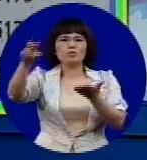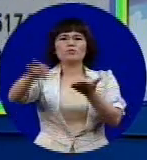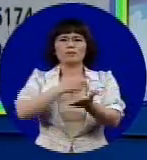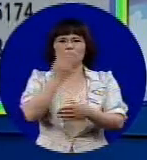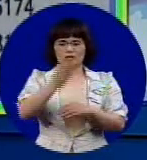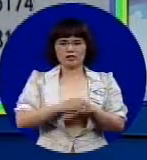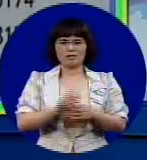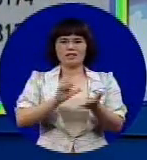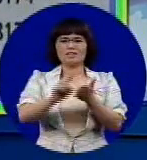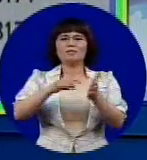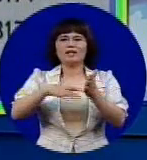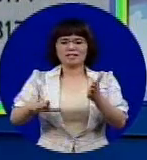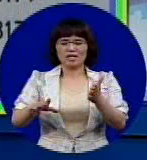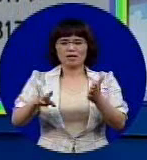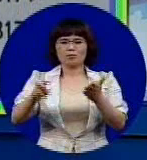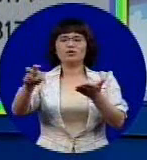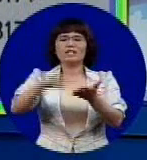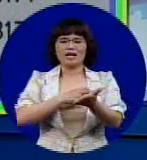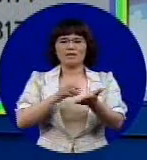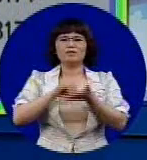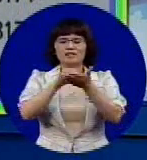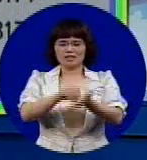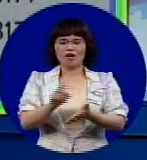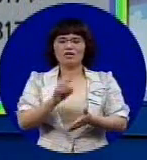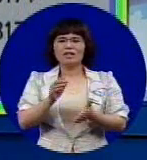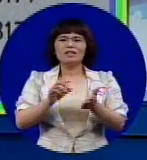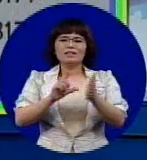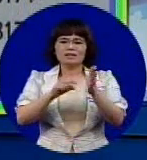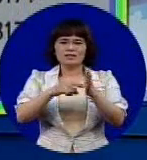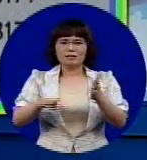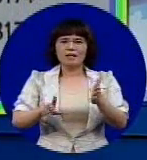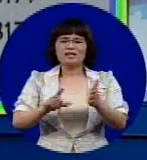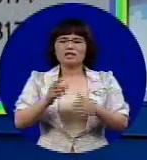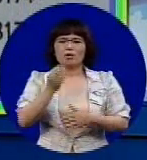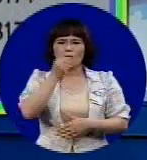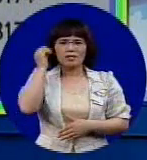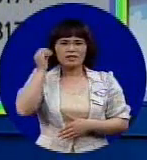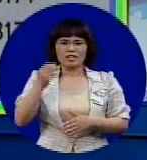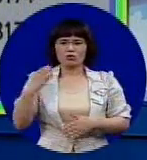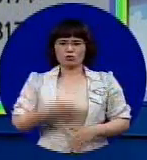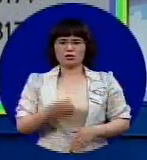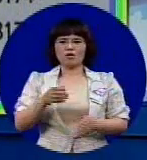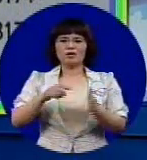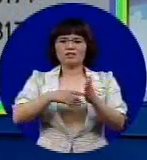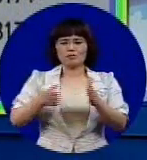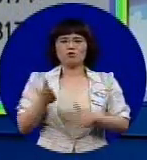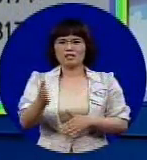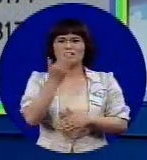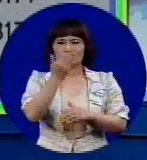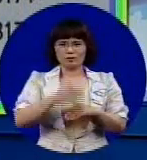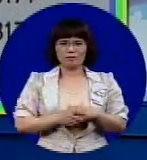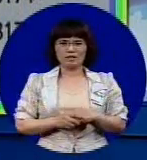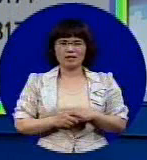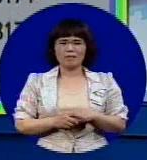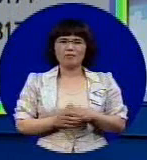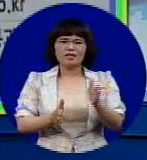안내받을 수 있습니다. 지방세 문자 알림 서비스 신청은 지방세 홈페이지나 각 구청 세무과에서 할 수